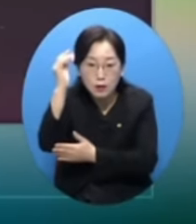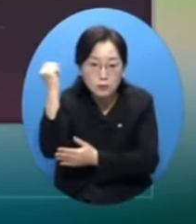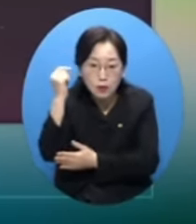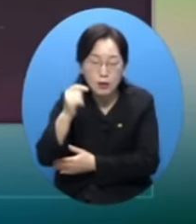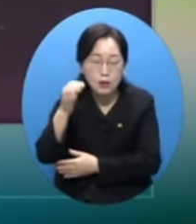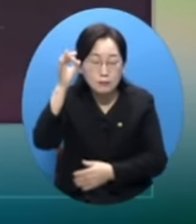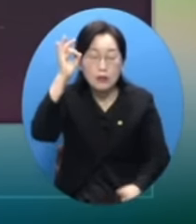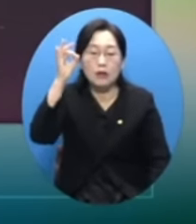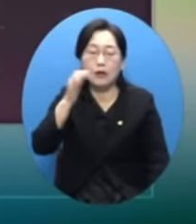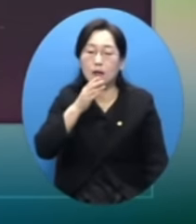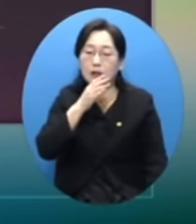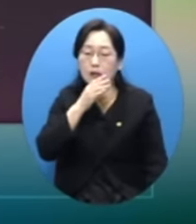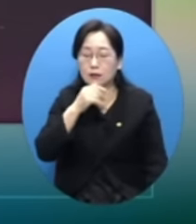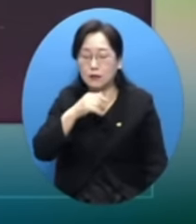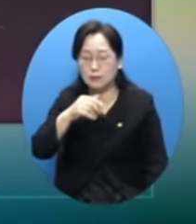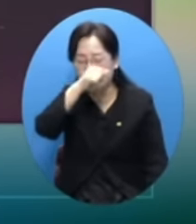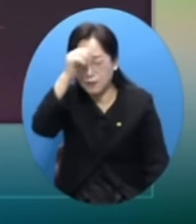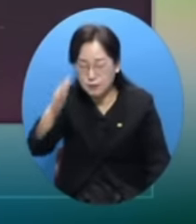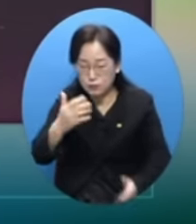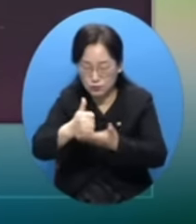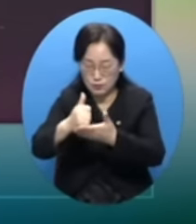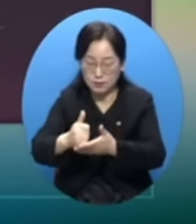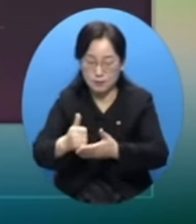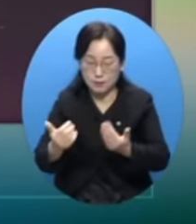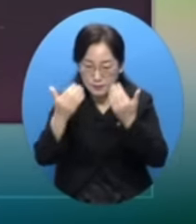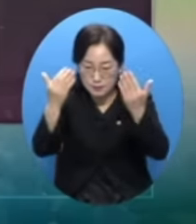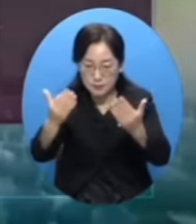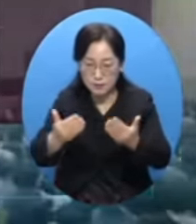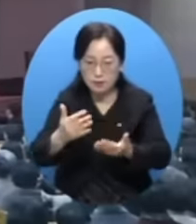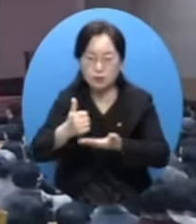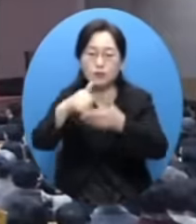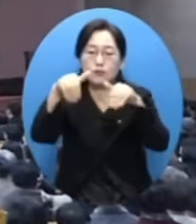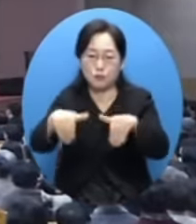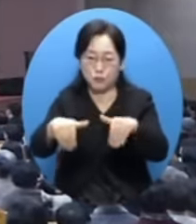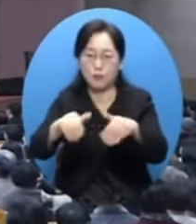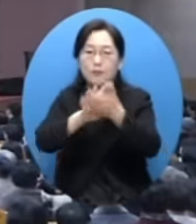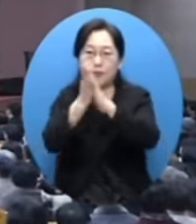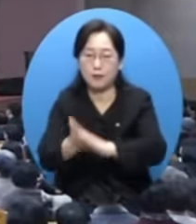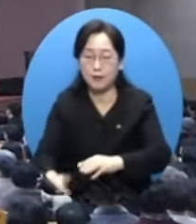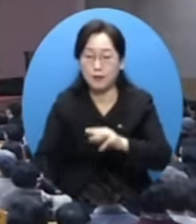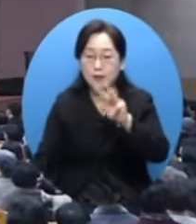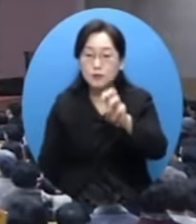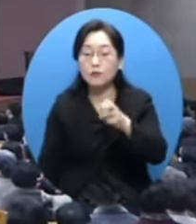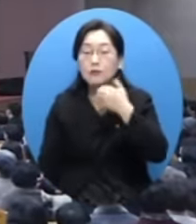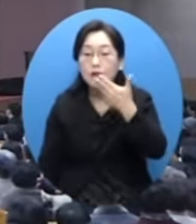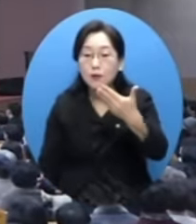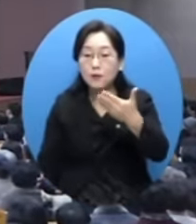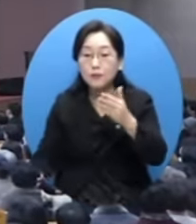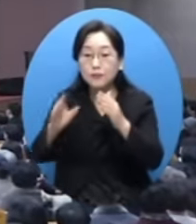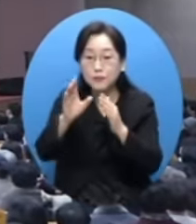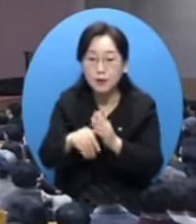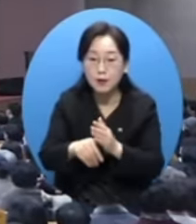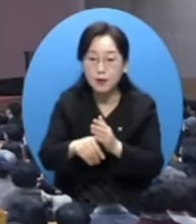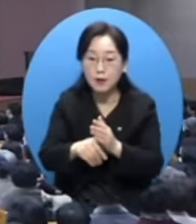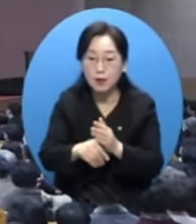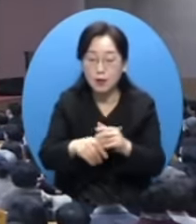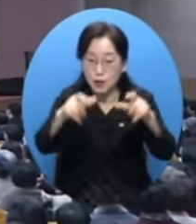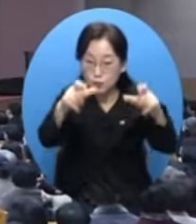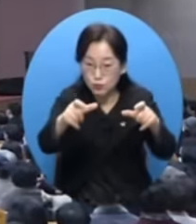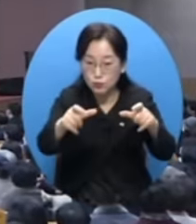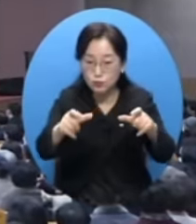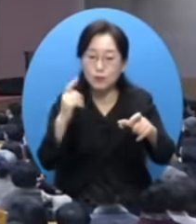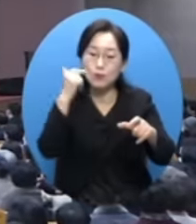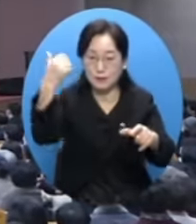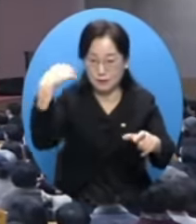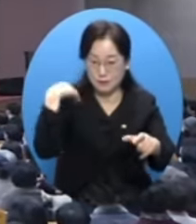바치겠습니다. 그래서 주의종이 되었습니다. 1764년 39살 때 올리교구의 목사가 되었는데 첫